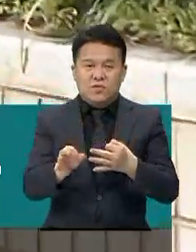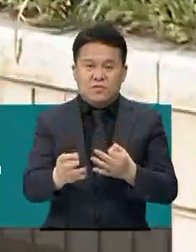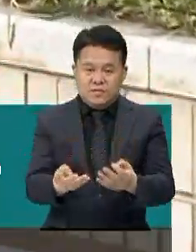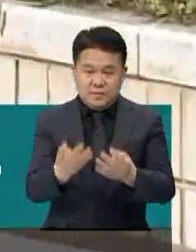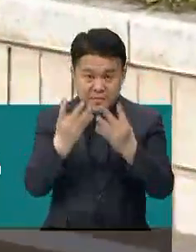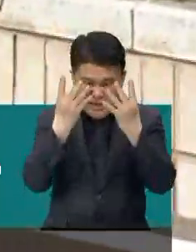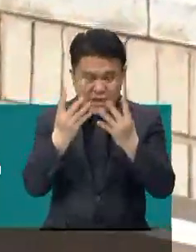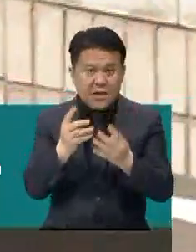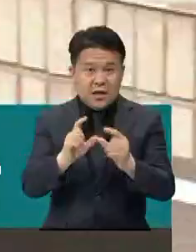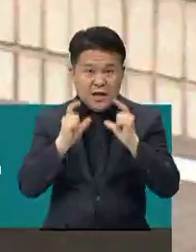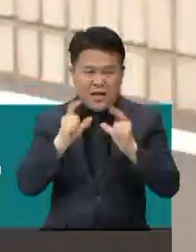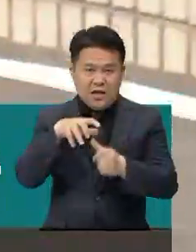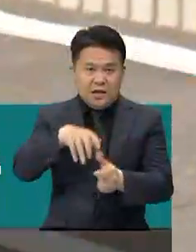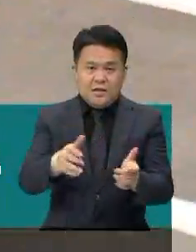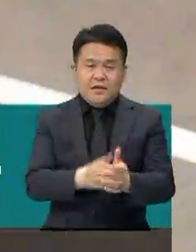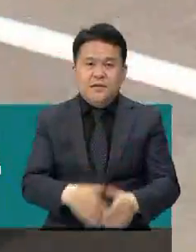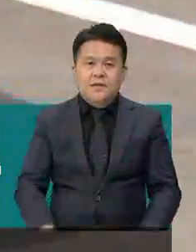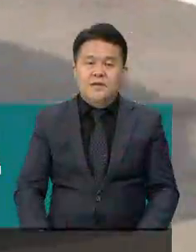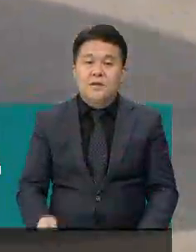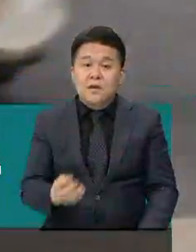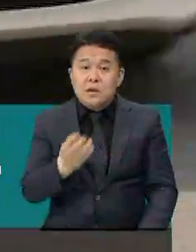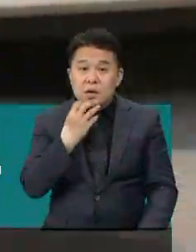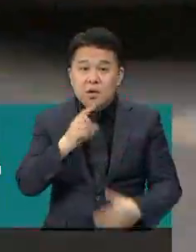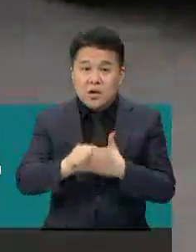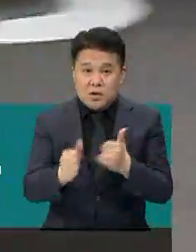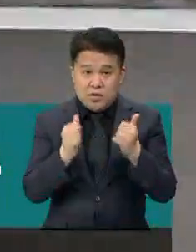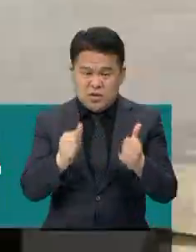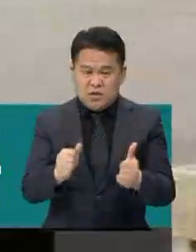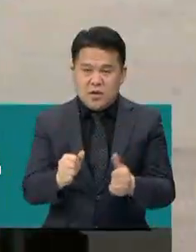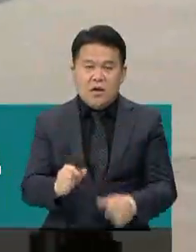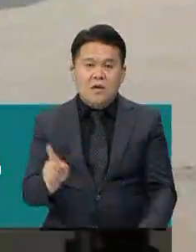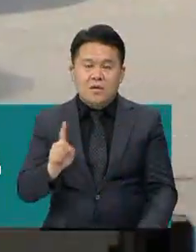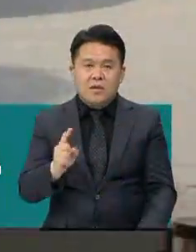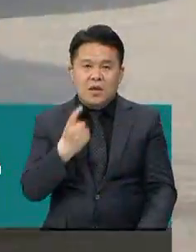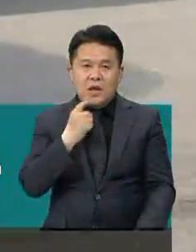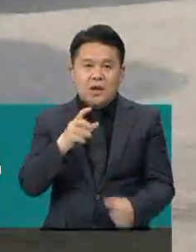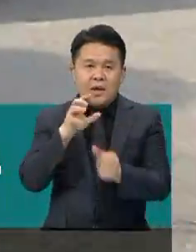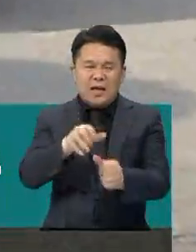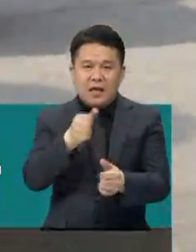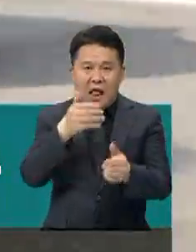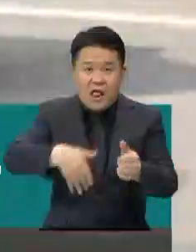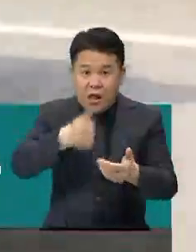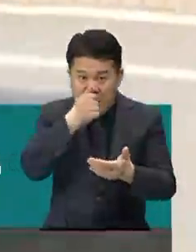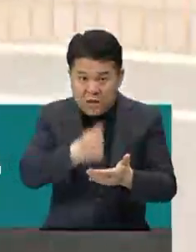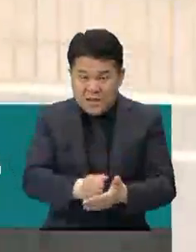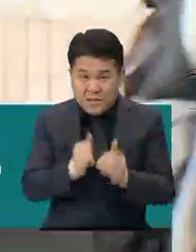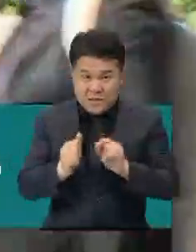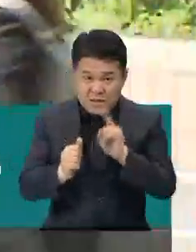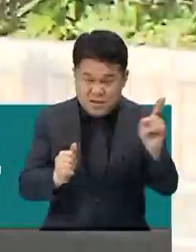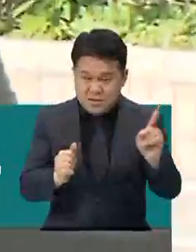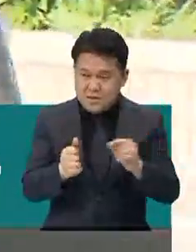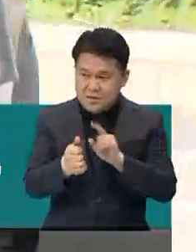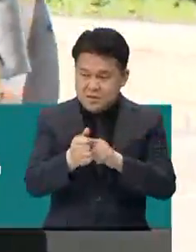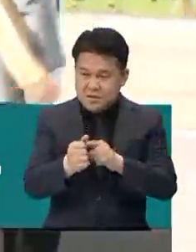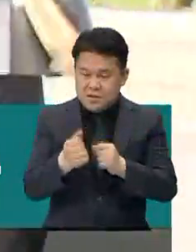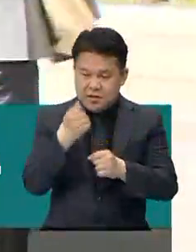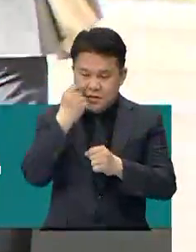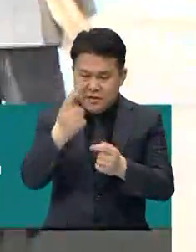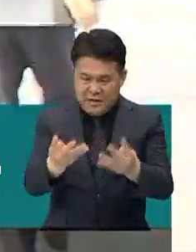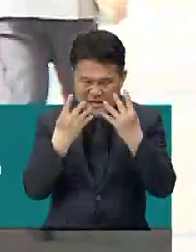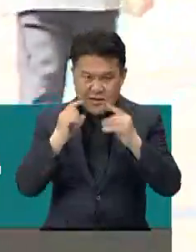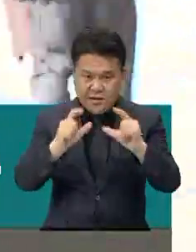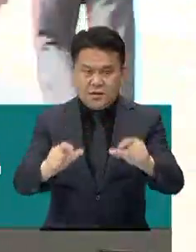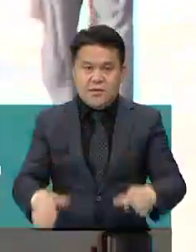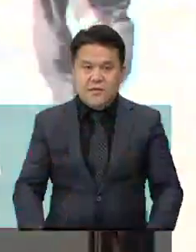법정 구속됐습니다. 서울서부지법은 오늘 공갈 미수 혐의로 기소된 김 씨에게 징역 6개월의 실형을 선고했습니다. 김 씨는